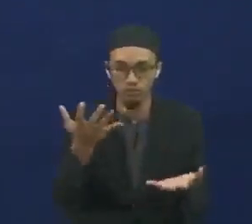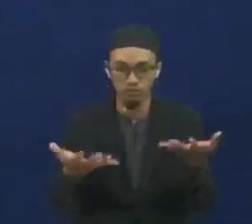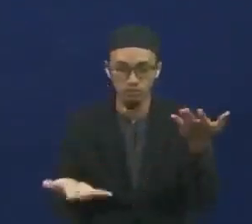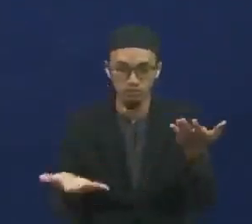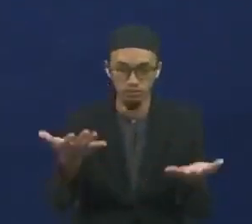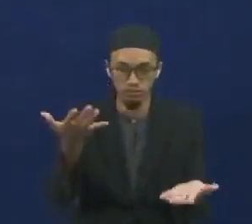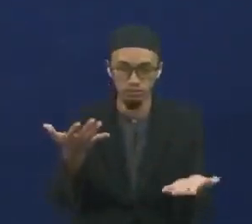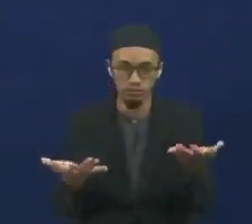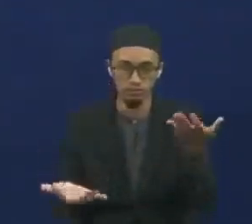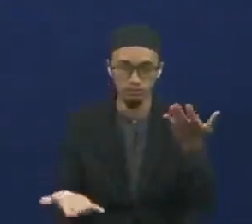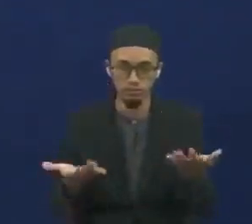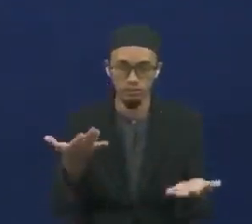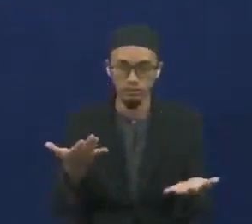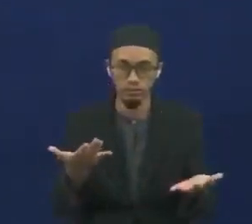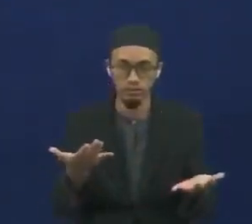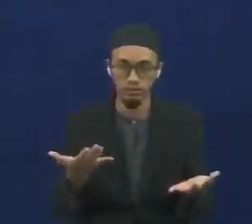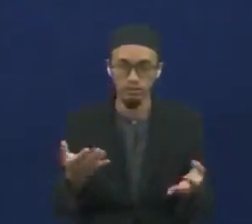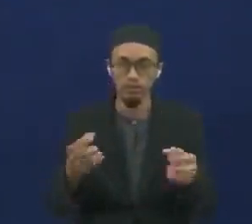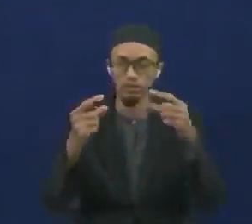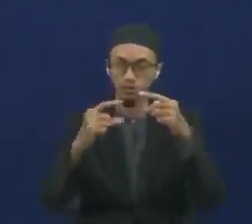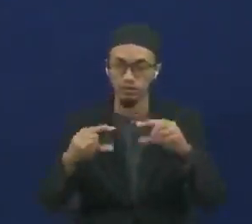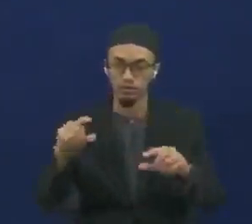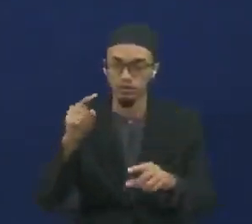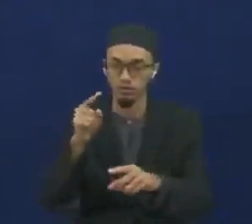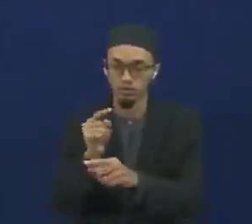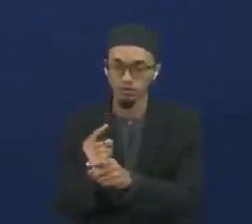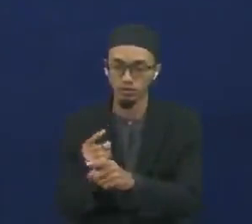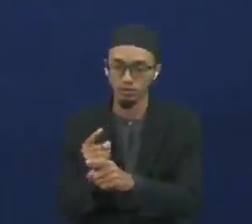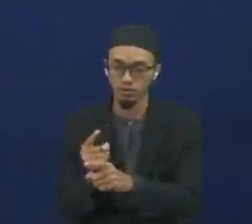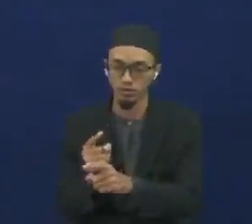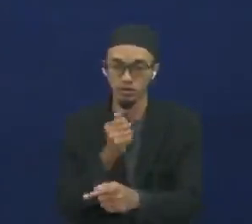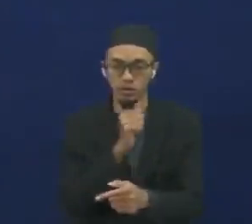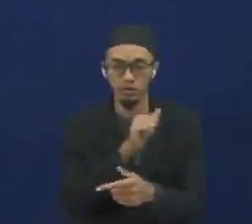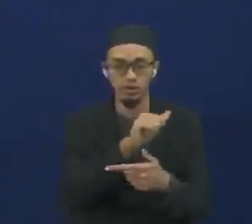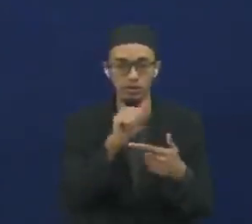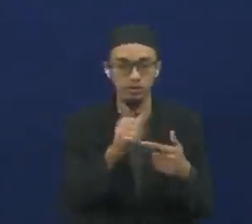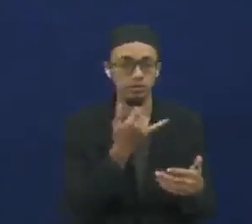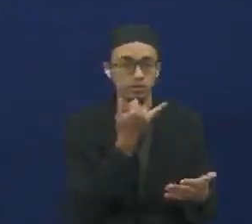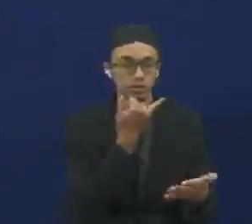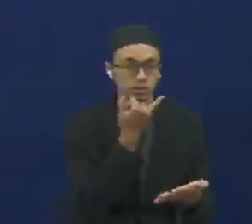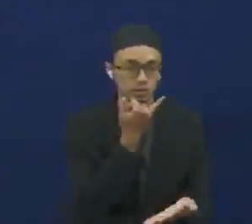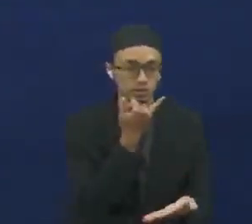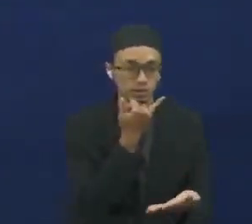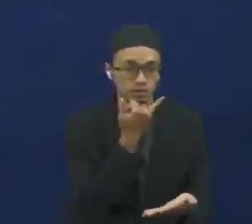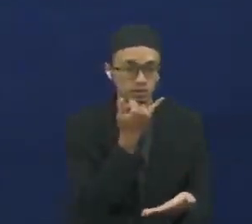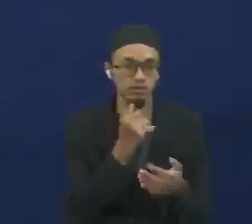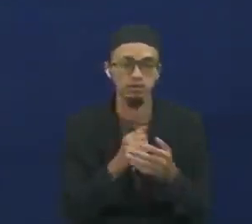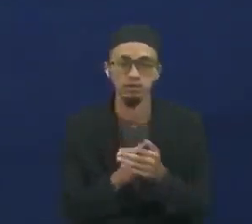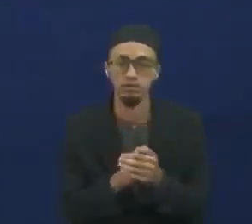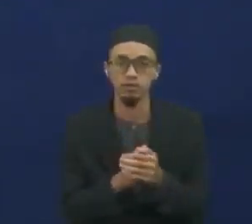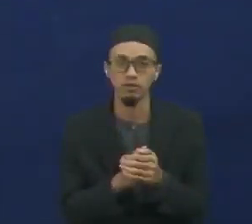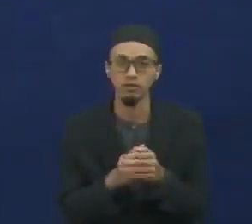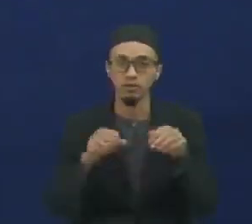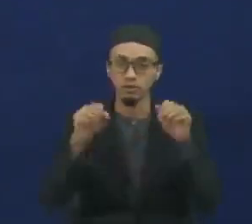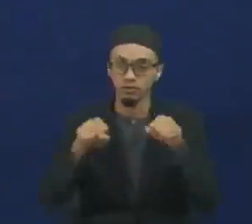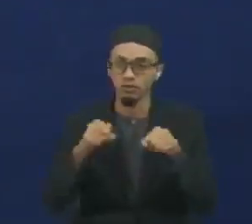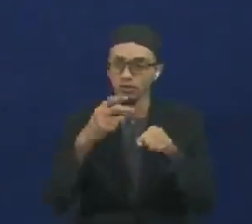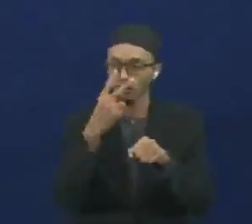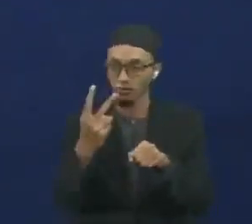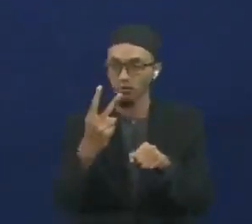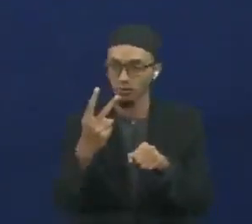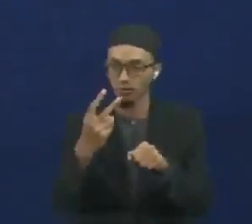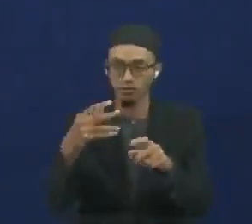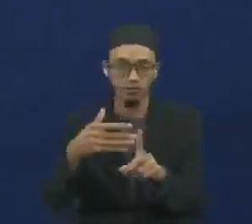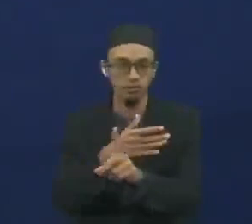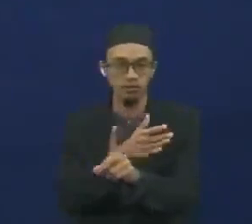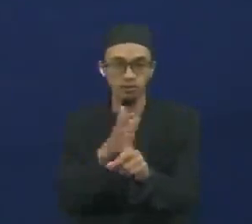palsu ataupun tak, tengok hadis-hadis yang nampak bercanggah, yang pelik usul agama,